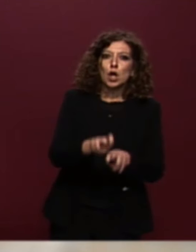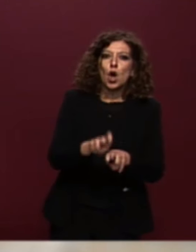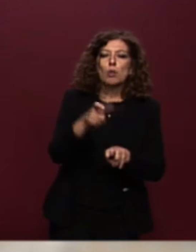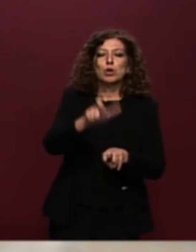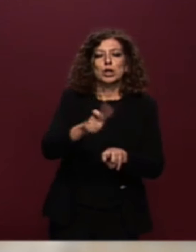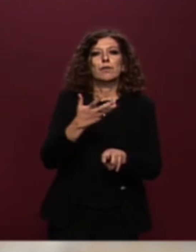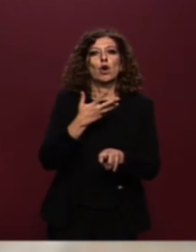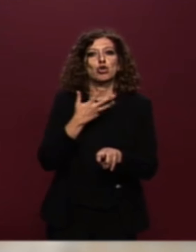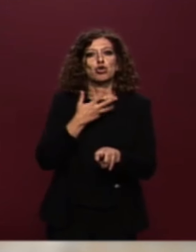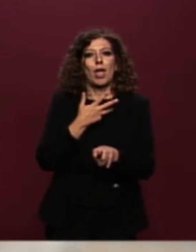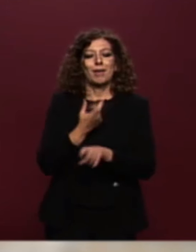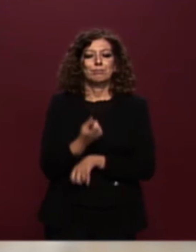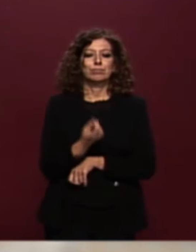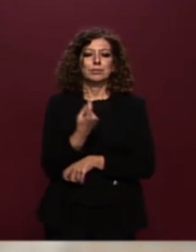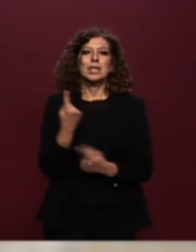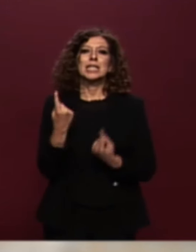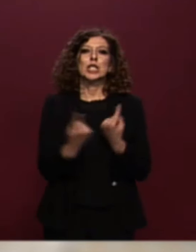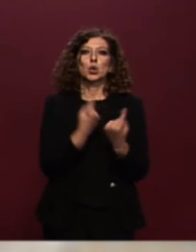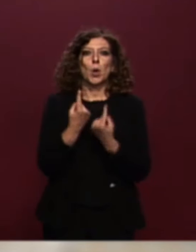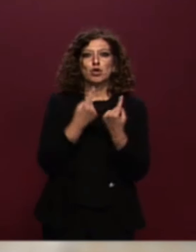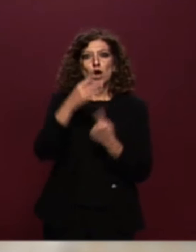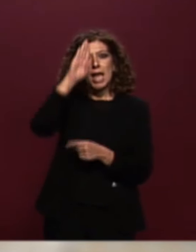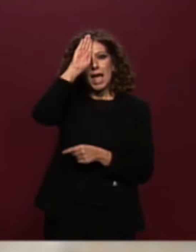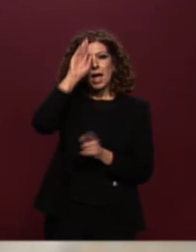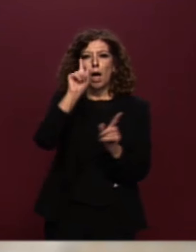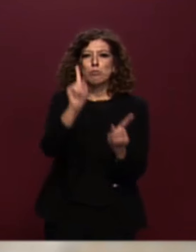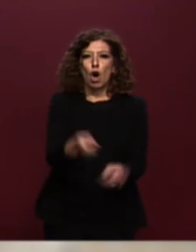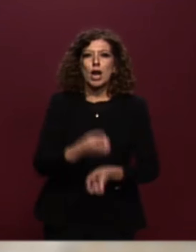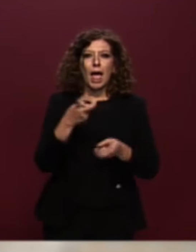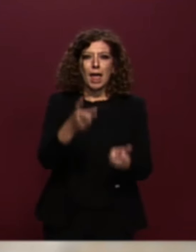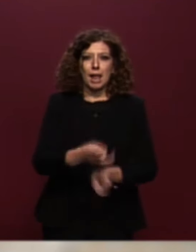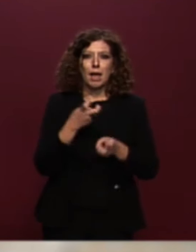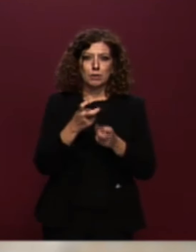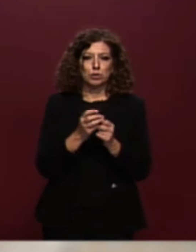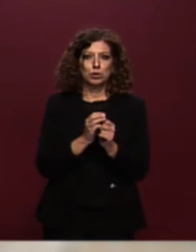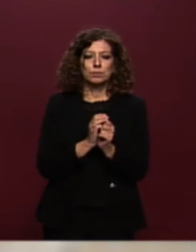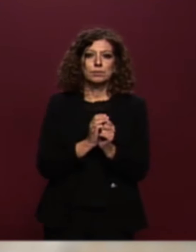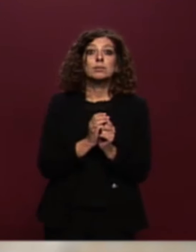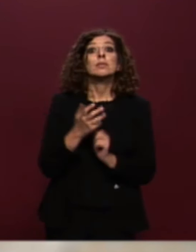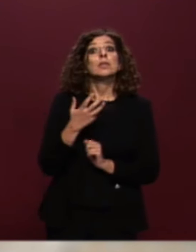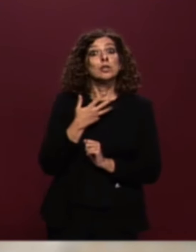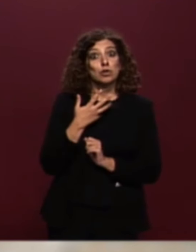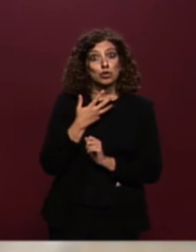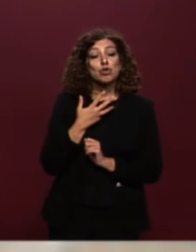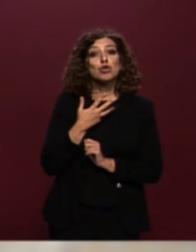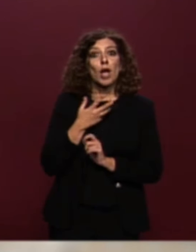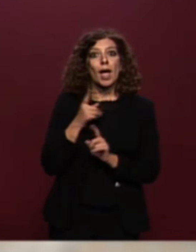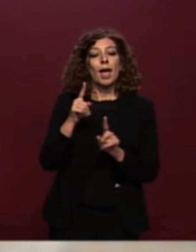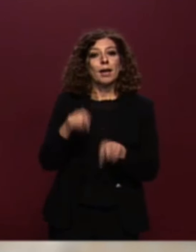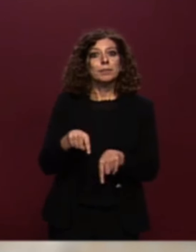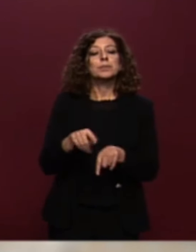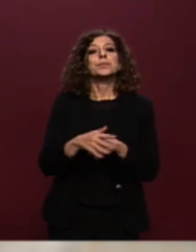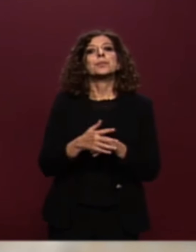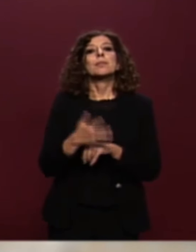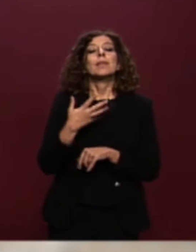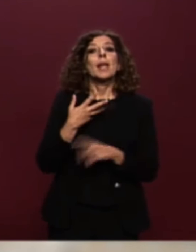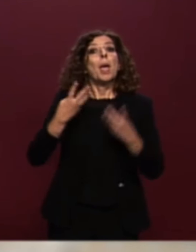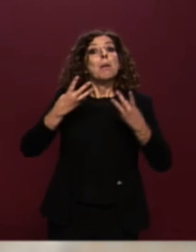caporalato. Per far fronte al problema abbiamo inserito un meccanismo di